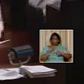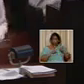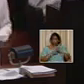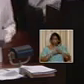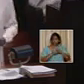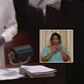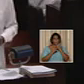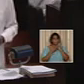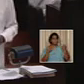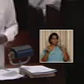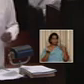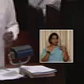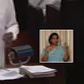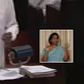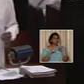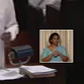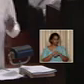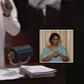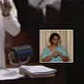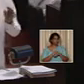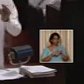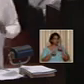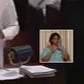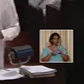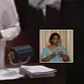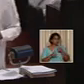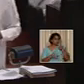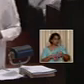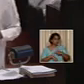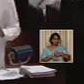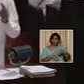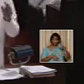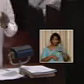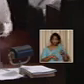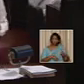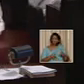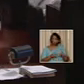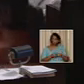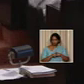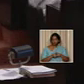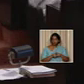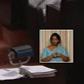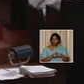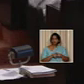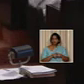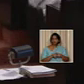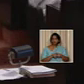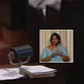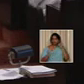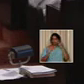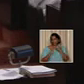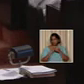භෝජන සංග්‍රහයකට සම්බන්ධ කර ගැනීම. මේ වගේ තීරණාත්මක අවස්ථාවක ඉතාමත්ම